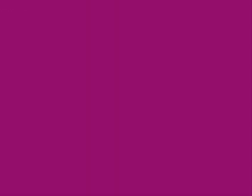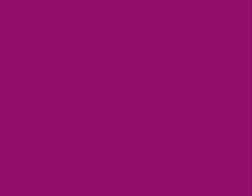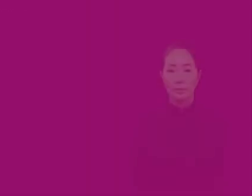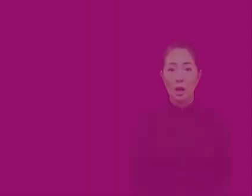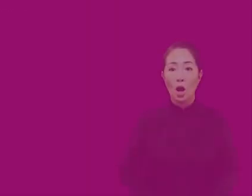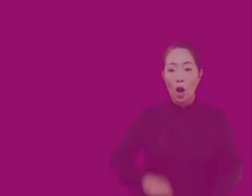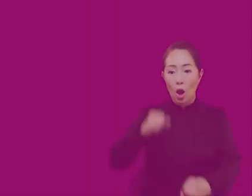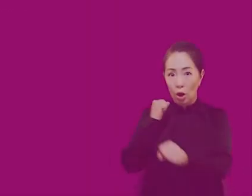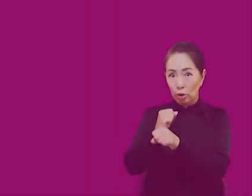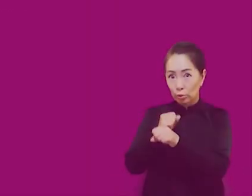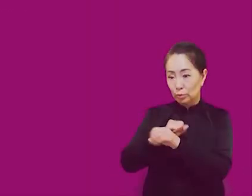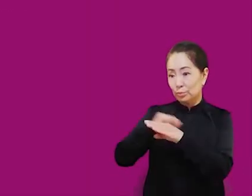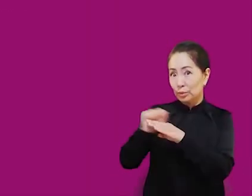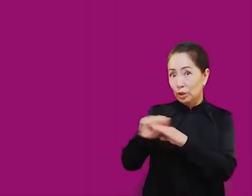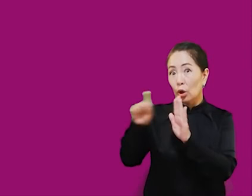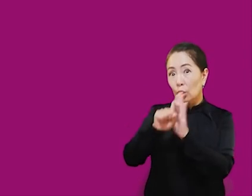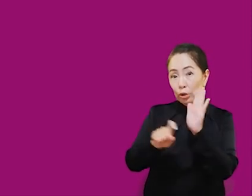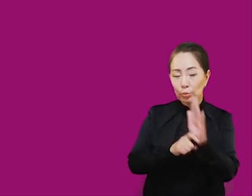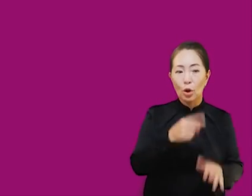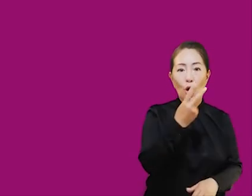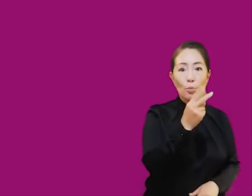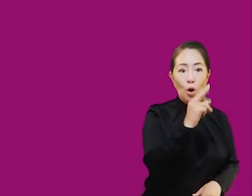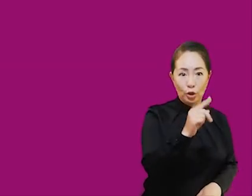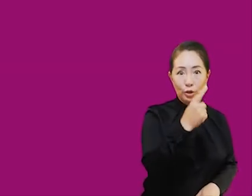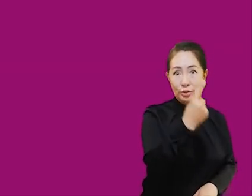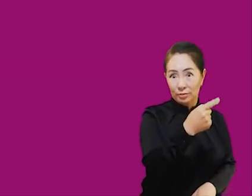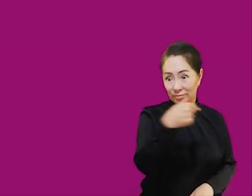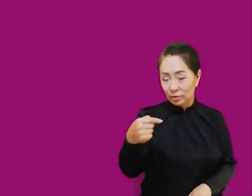Хөдөлмөр хөдөлгөх хөтөлбөр 2021-ээс 2022.